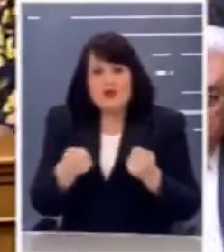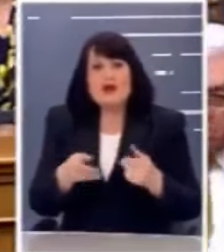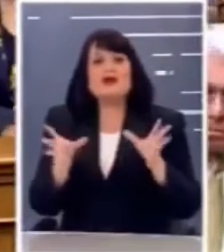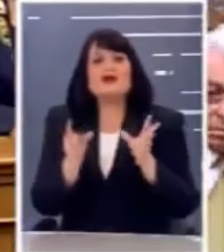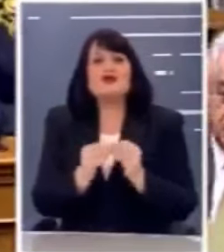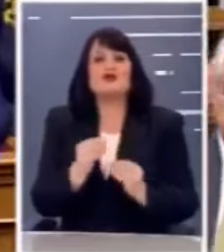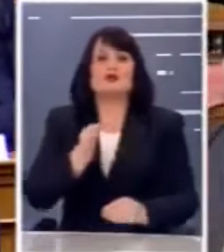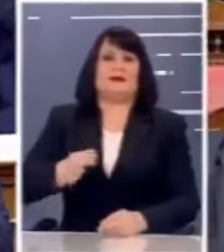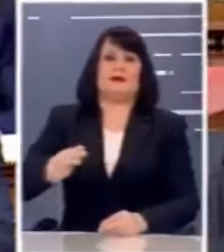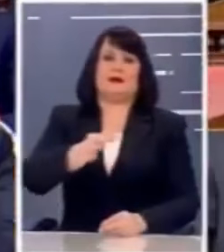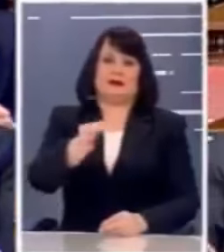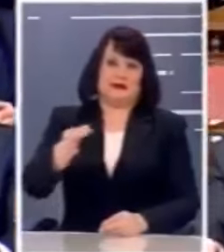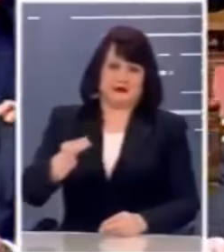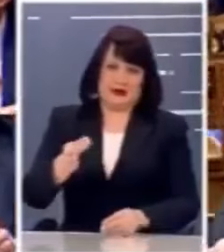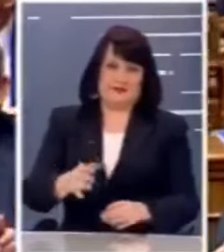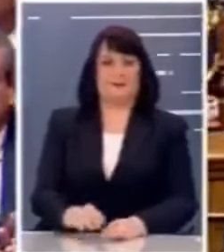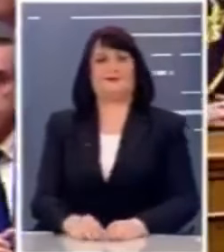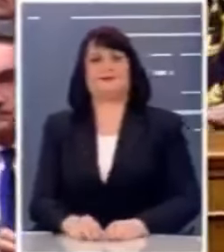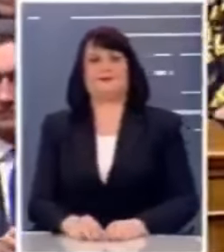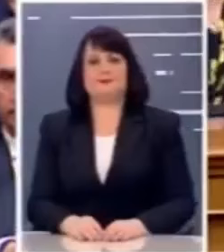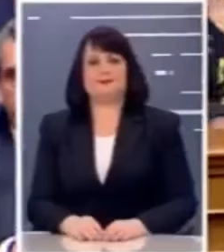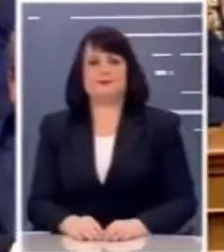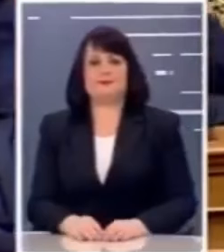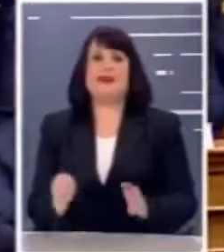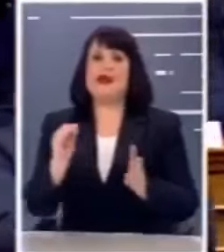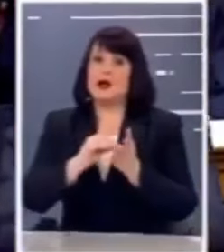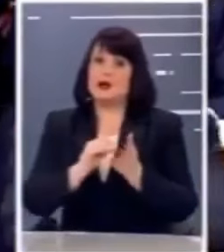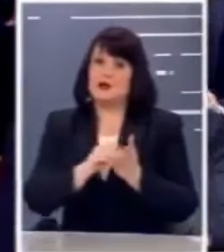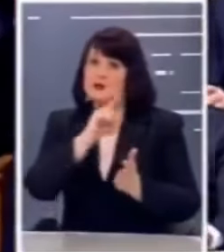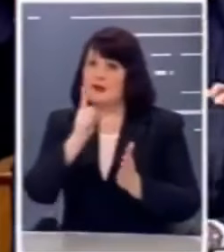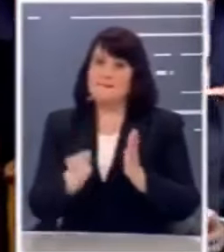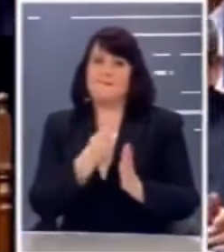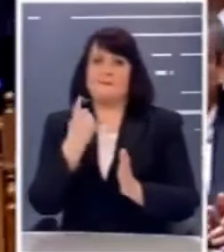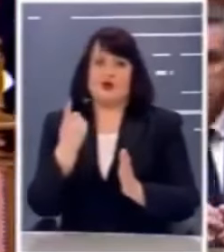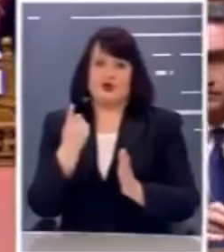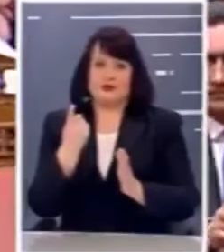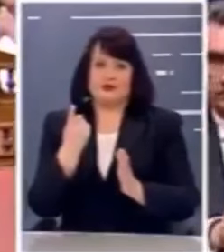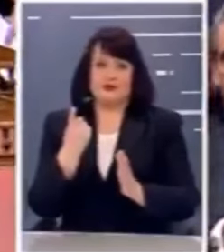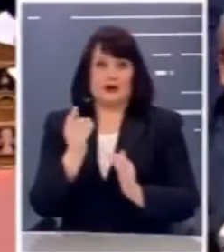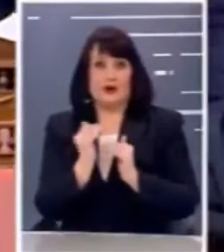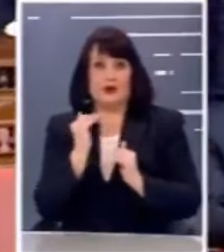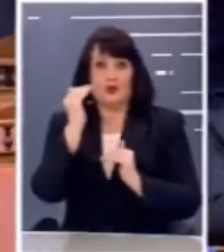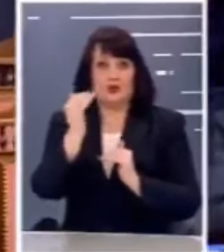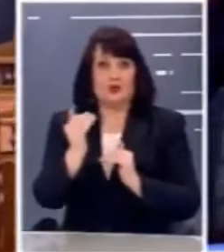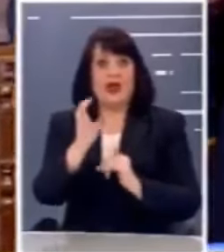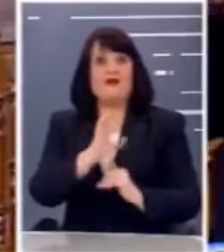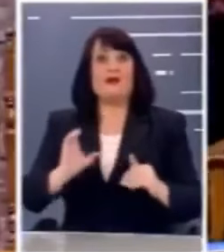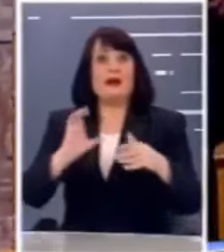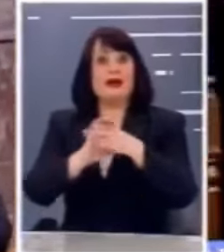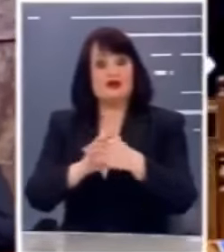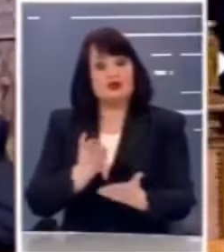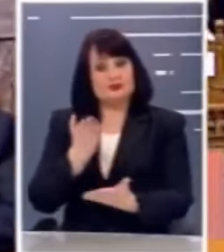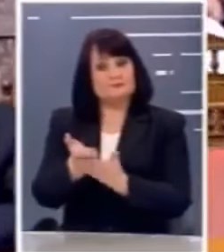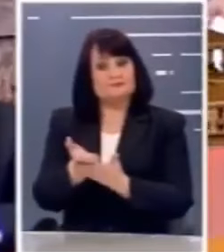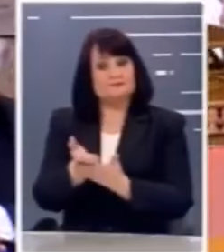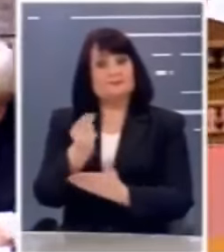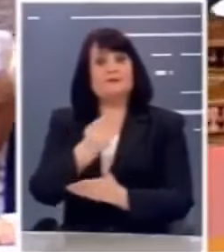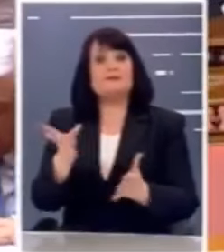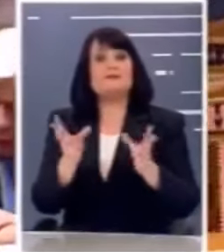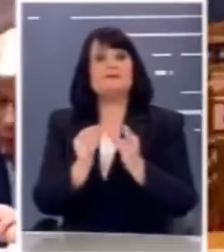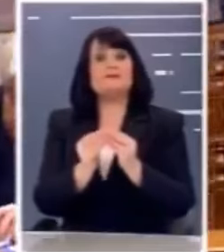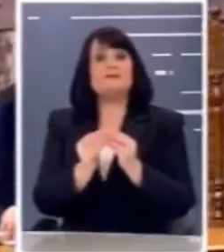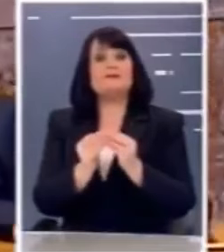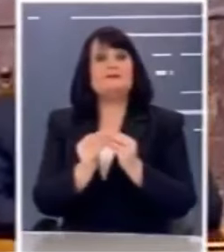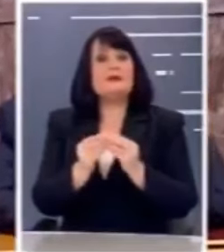νησιά. Ταυτόχρονα, για πρώτη φορά, θέτουμε σε ανώτατο επίπεδο στην Ευρωπαϊκή Ένωση το θέμα των